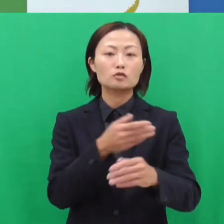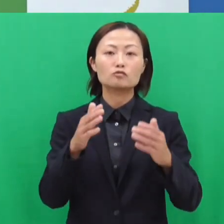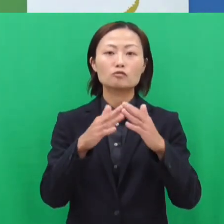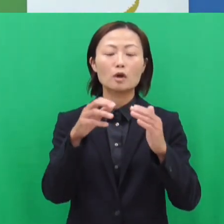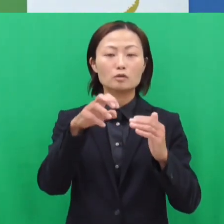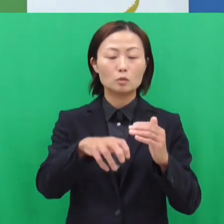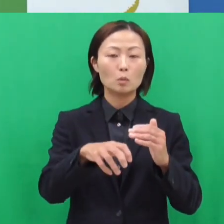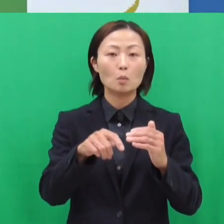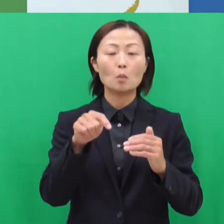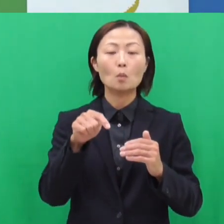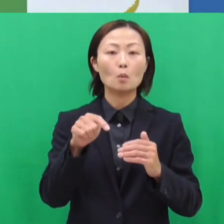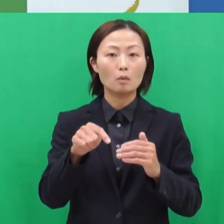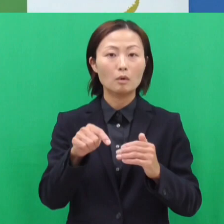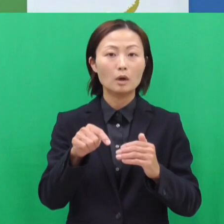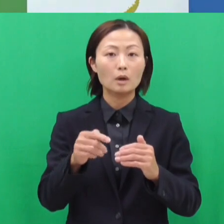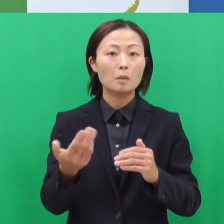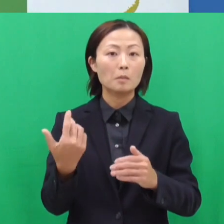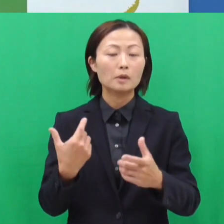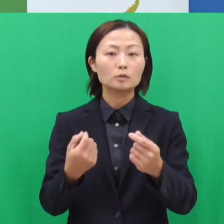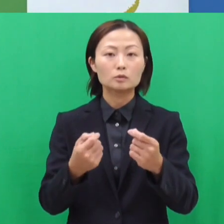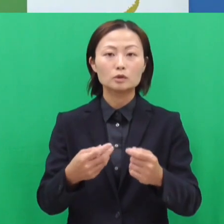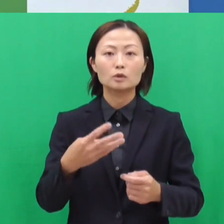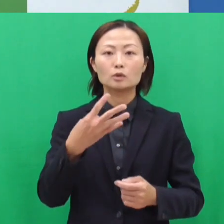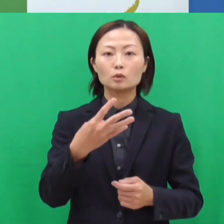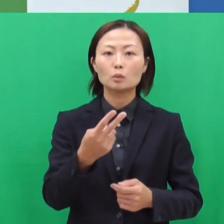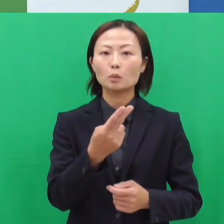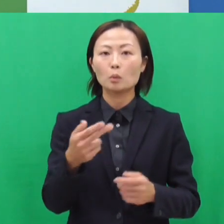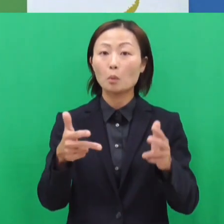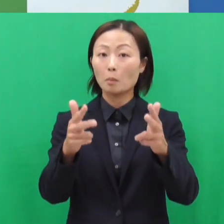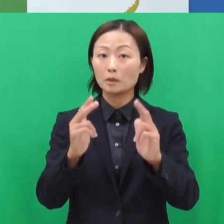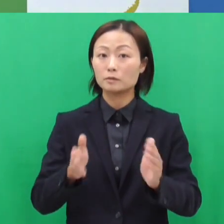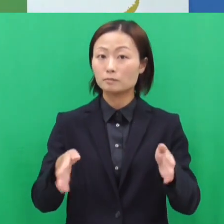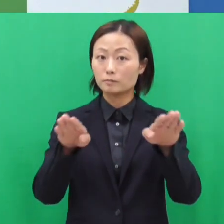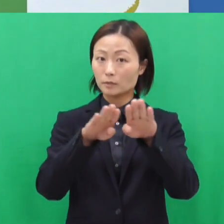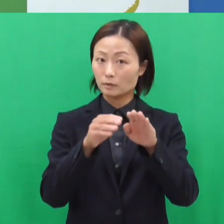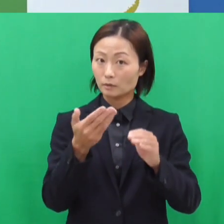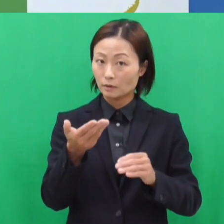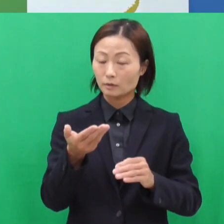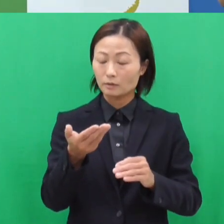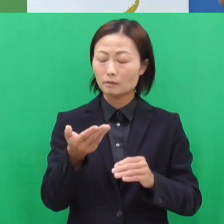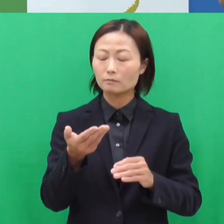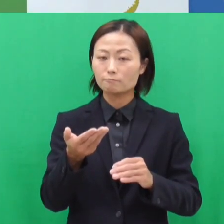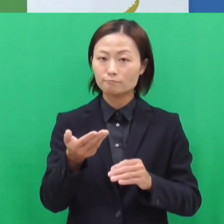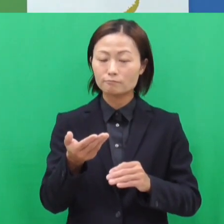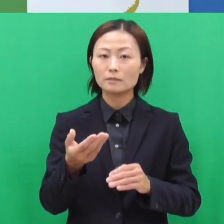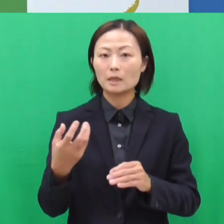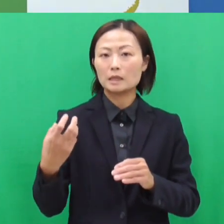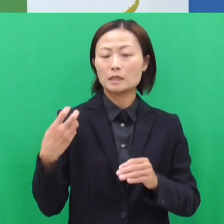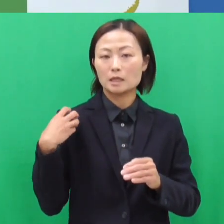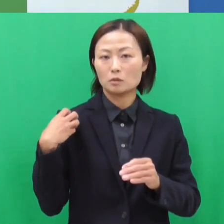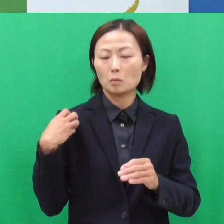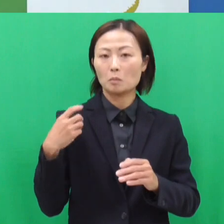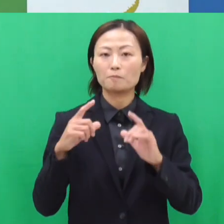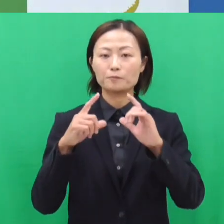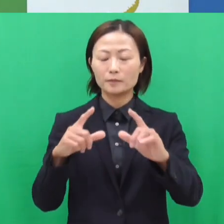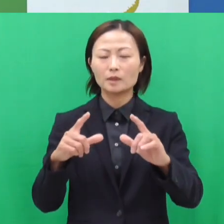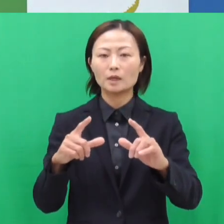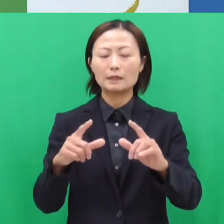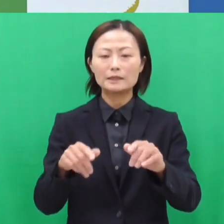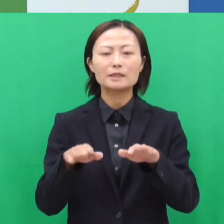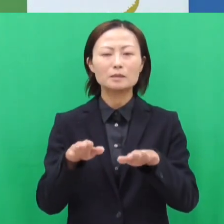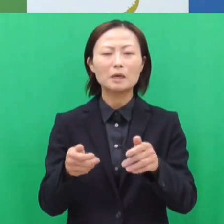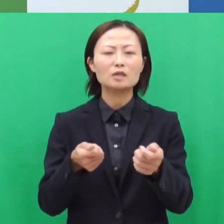これはヨドバシ従来の利用できるという現在調整縮めておりますちょっと